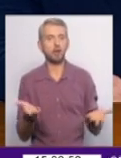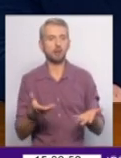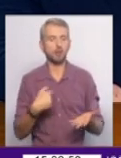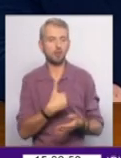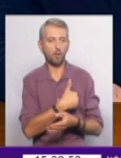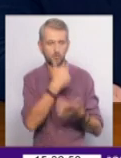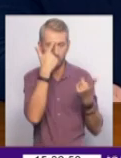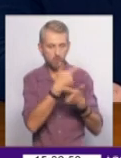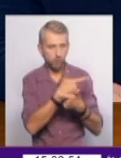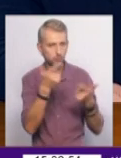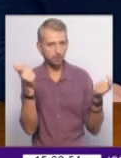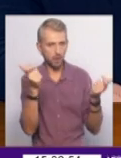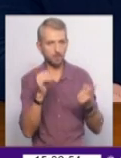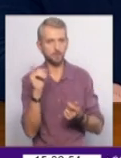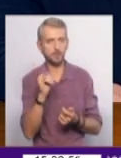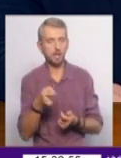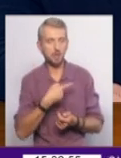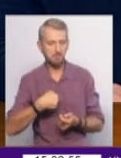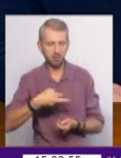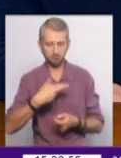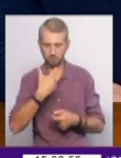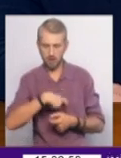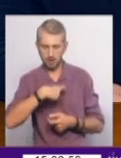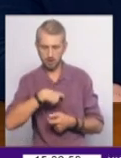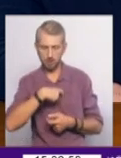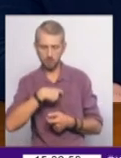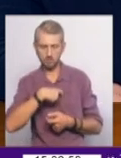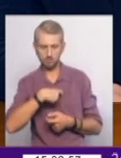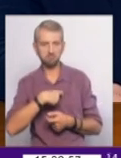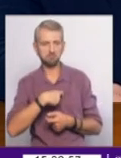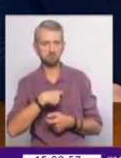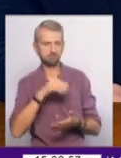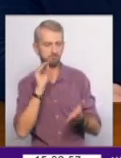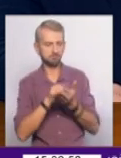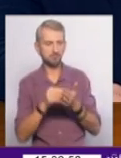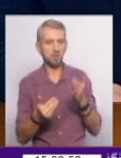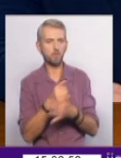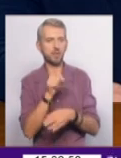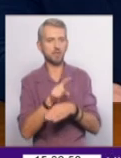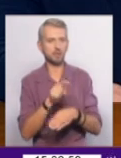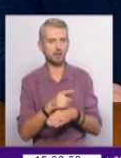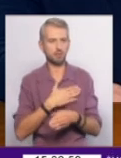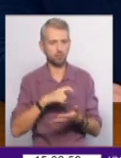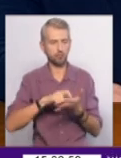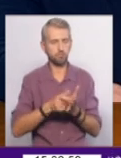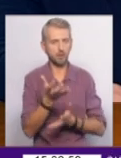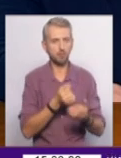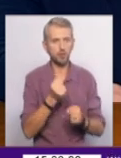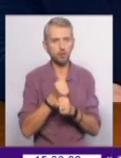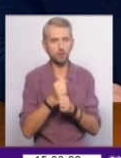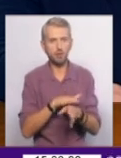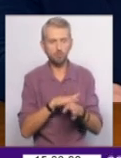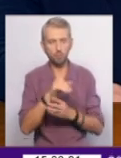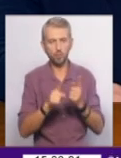хочу анонсувати. І ми для себе там поставили нове завдання нашої приймальні – зробити повну